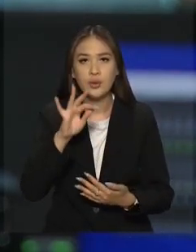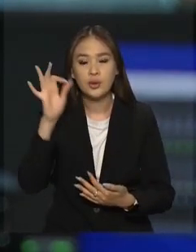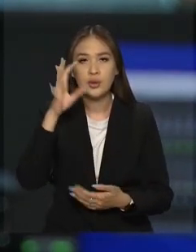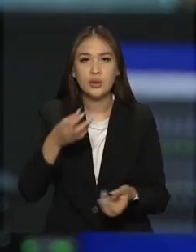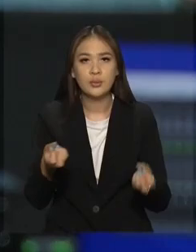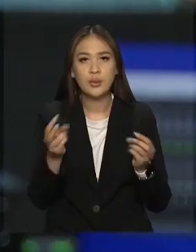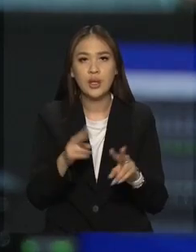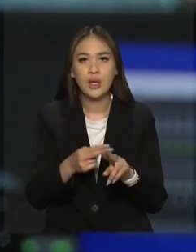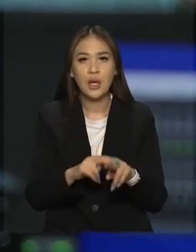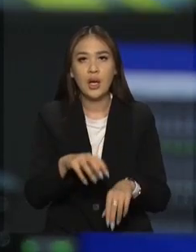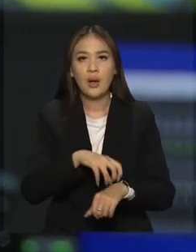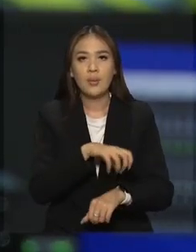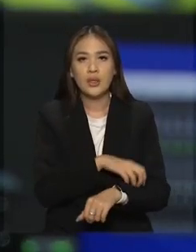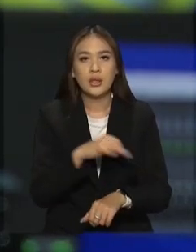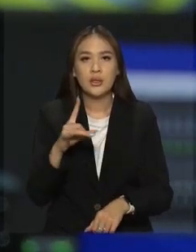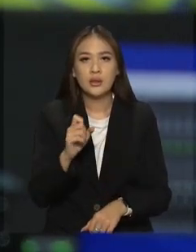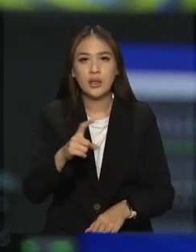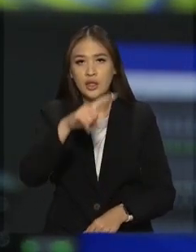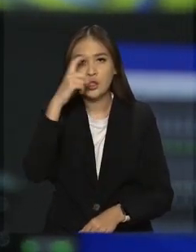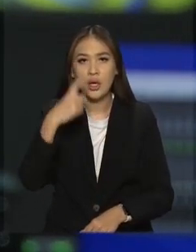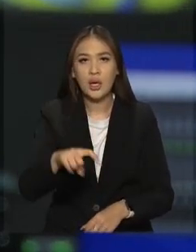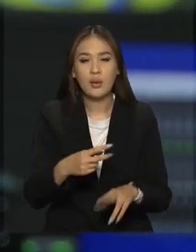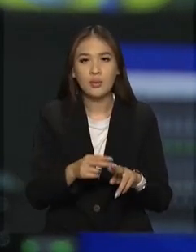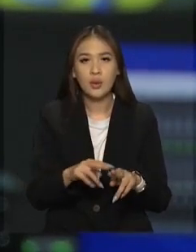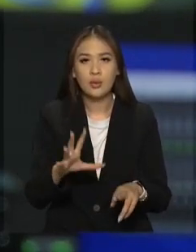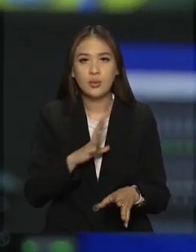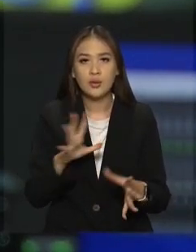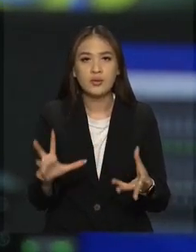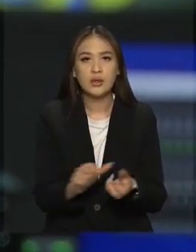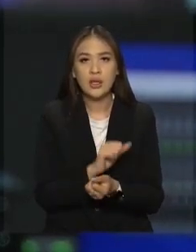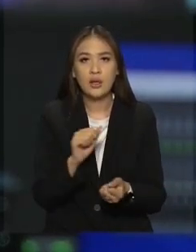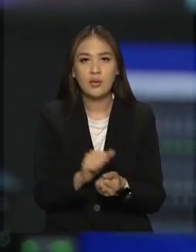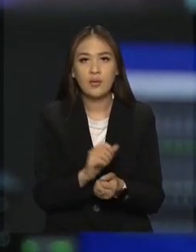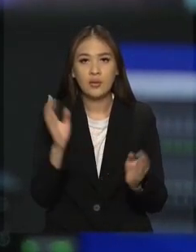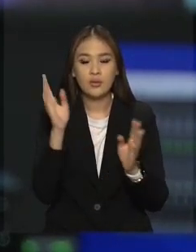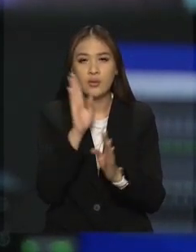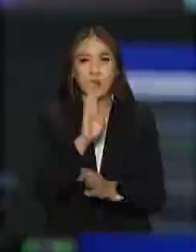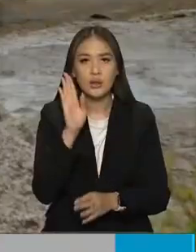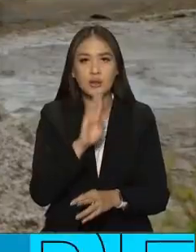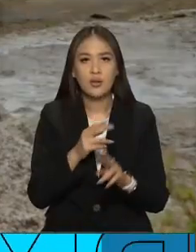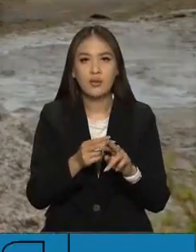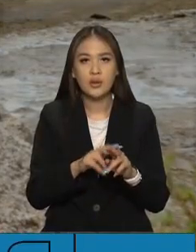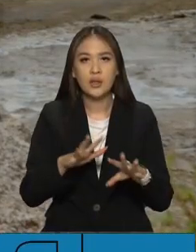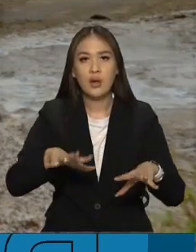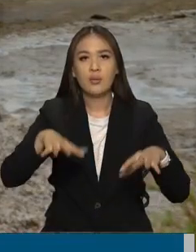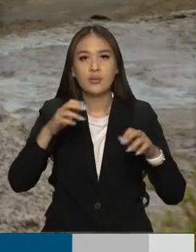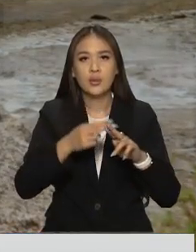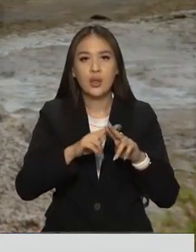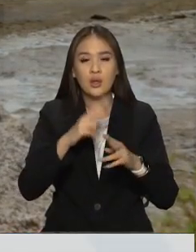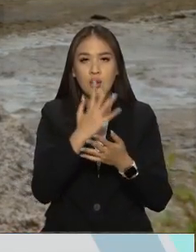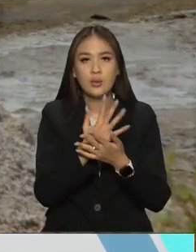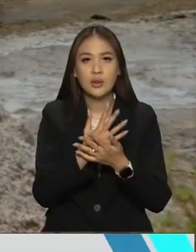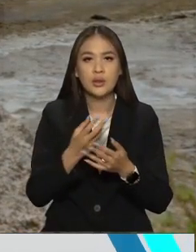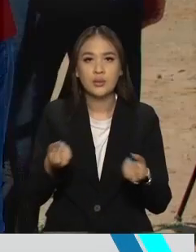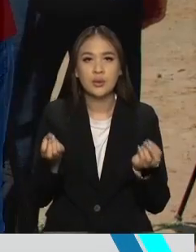специально созданной комиссией из-за аномальные жары произошло высыхание водного источника блеск села коряковка